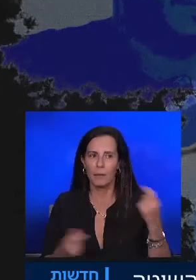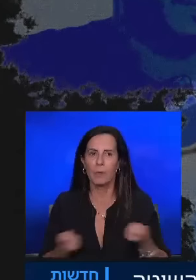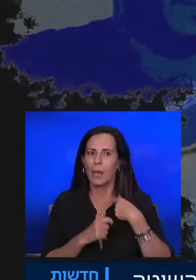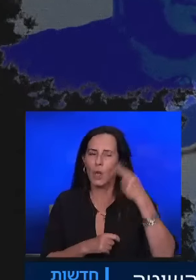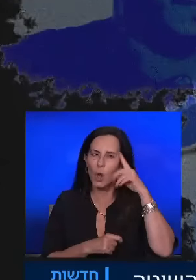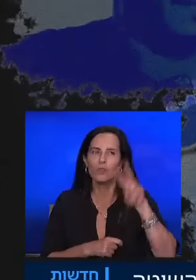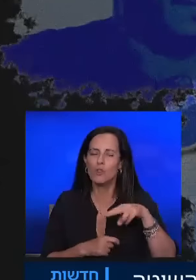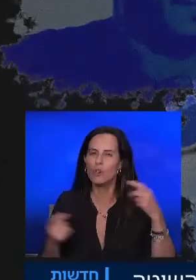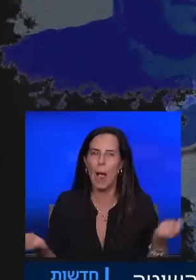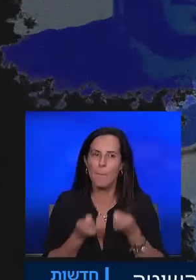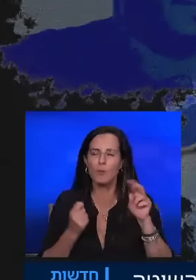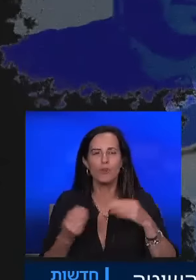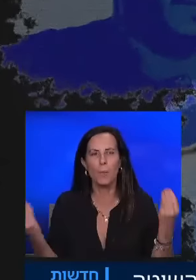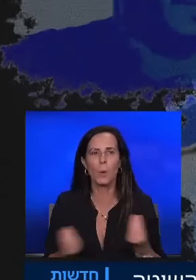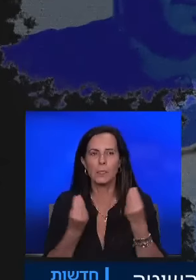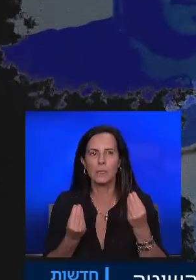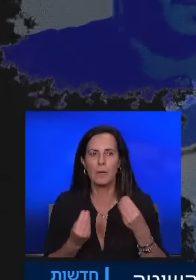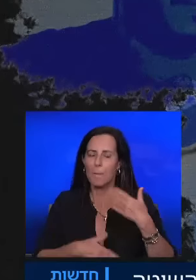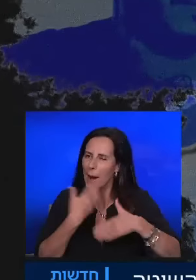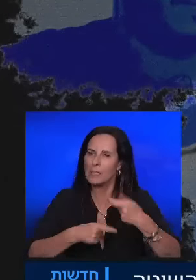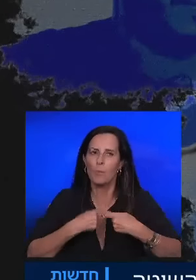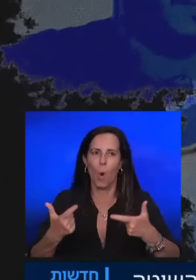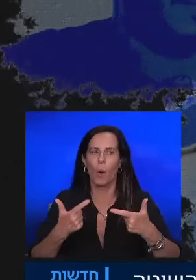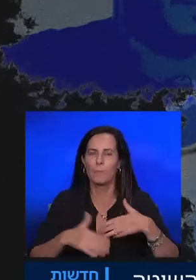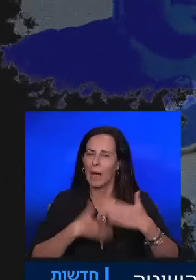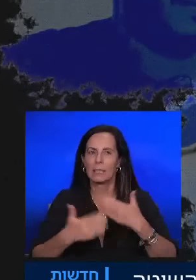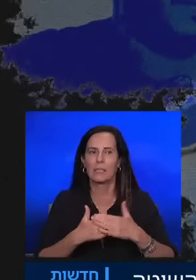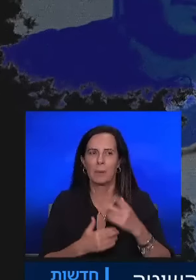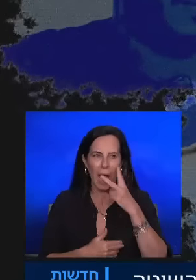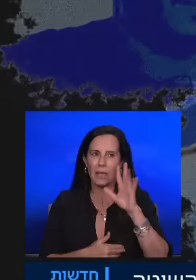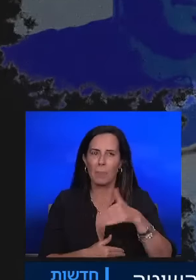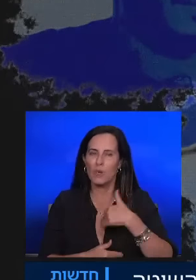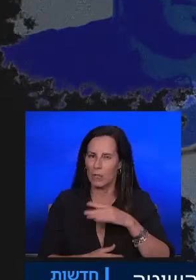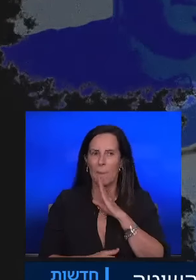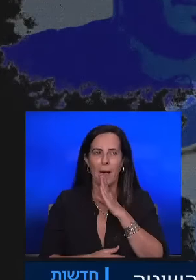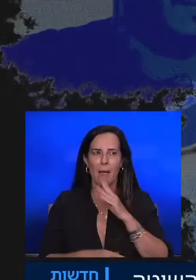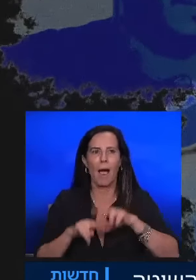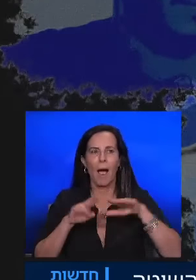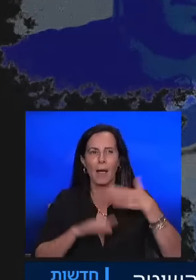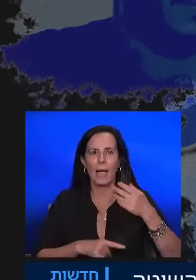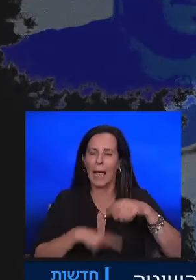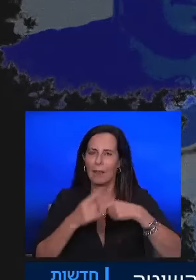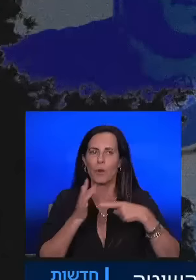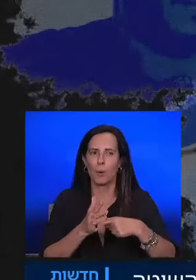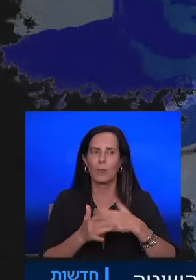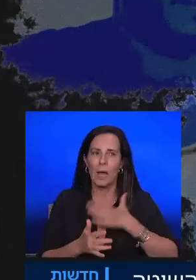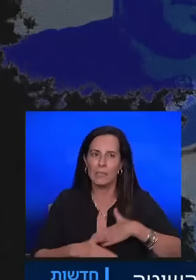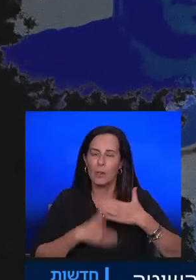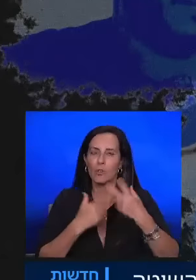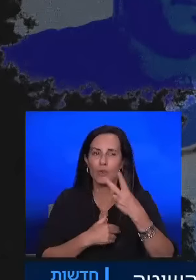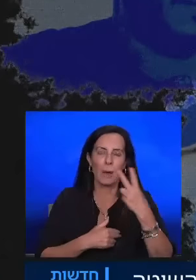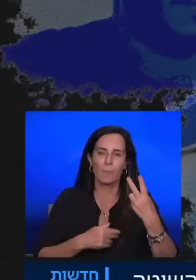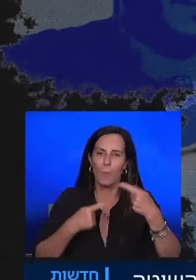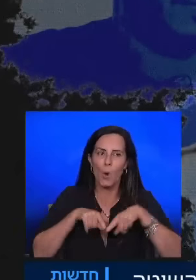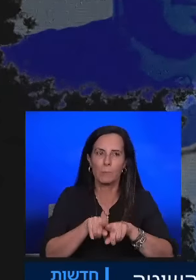שיש קמפיין, יש מוצר, מריצים אותו, מוכרים, מכניסים. ראיתי גם אני שאני בבעיה, אחר כך החלפנו את המודל הזה. רציתי לרוץ עם שניים בו זמנית,